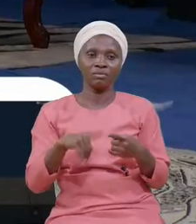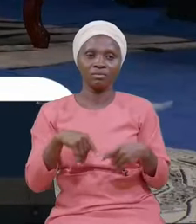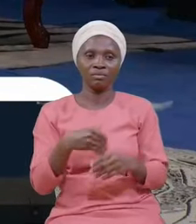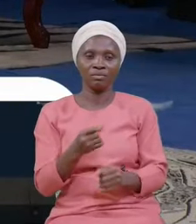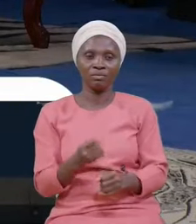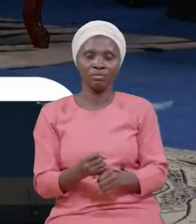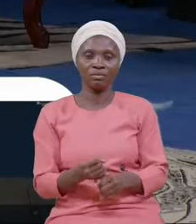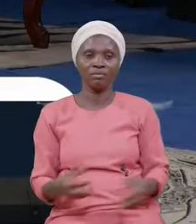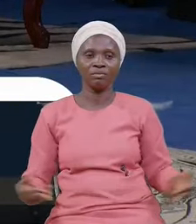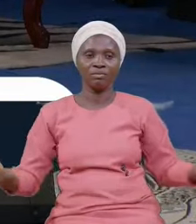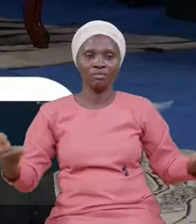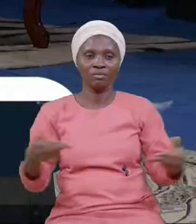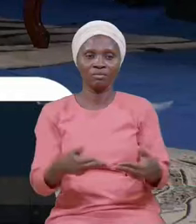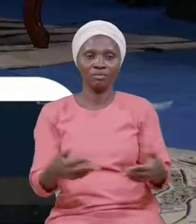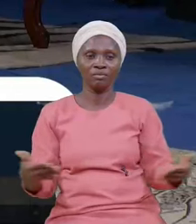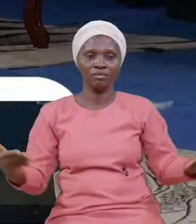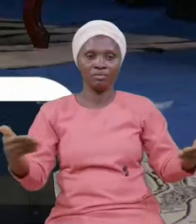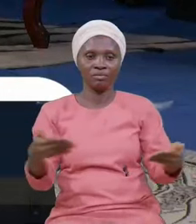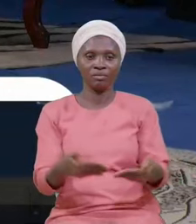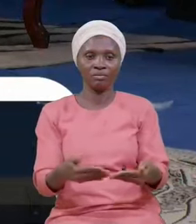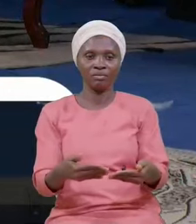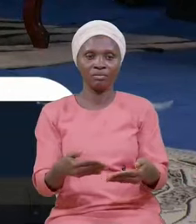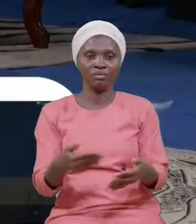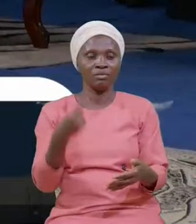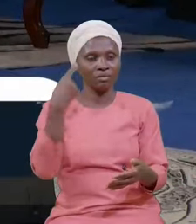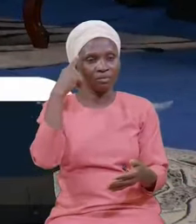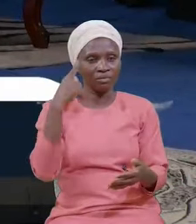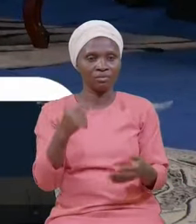des péchés du peuple.